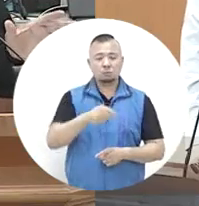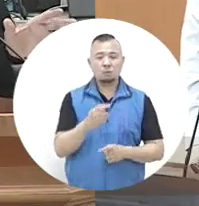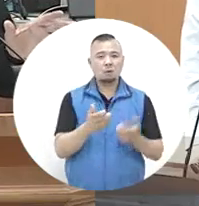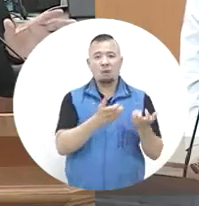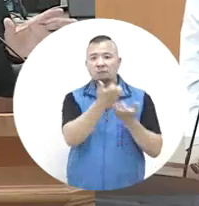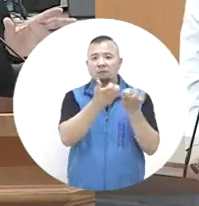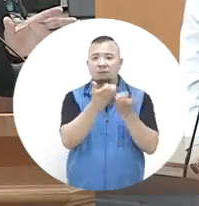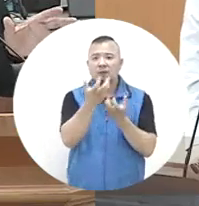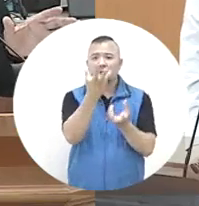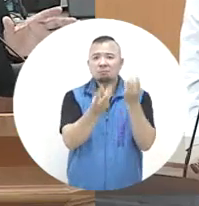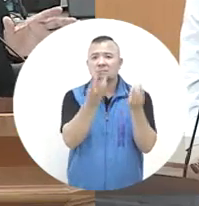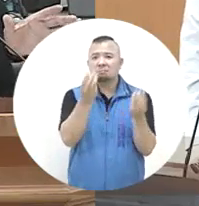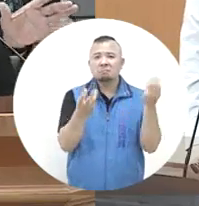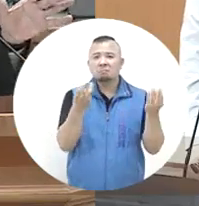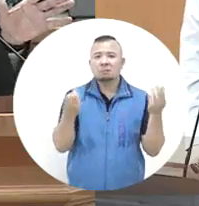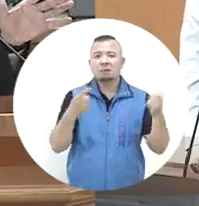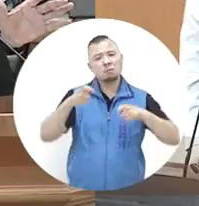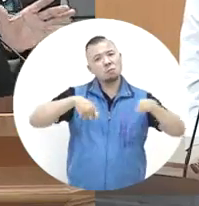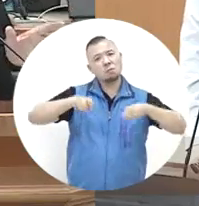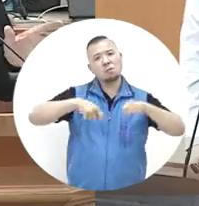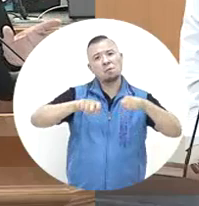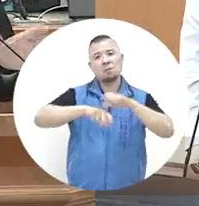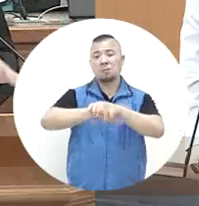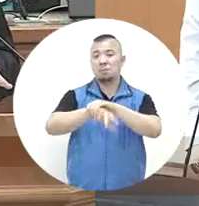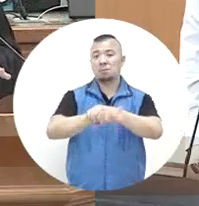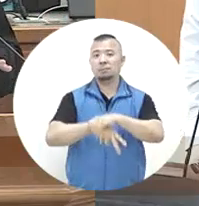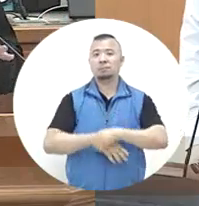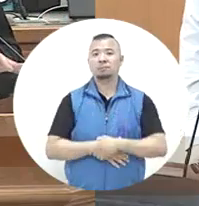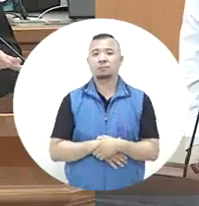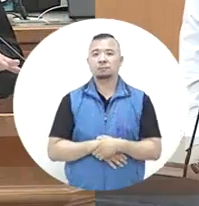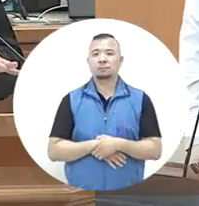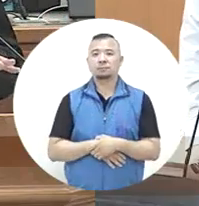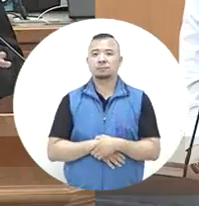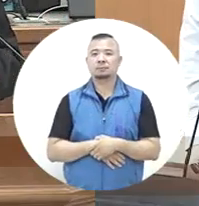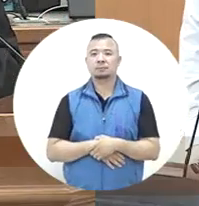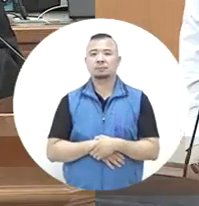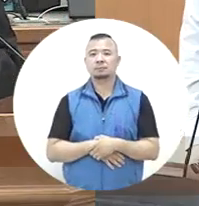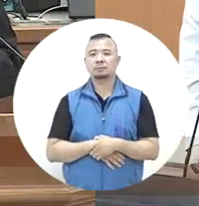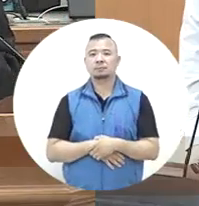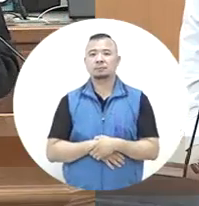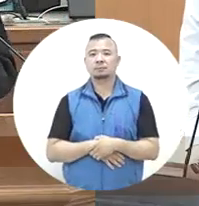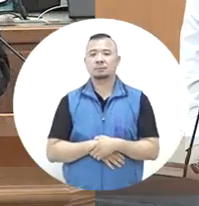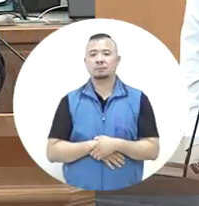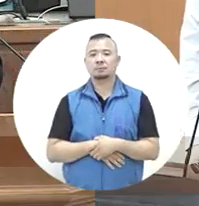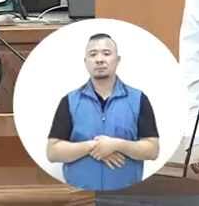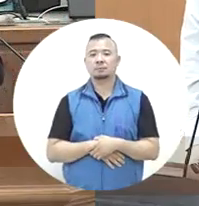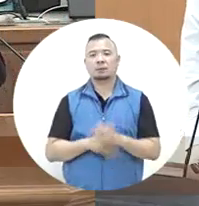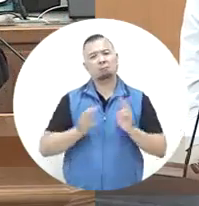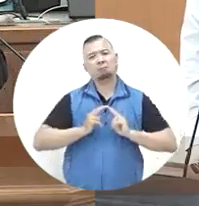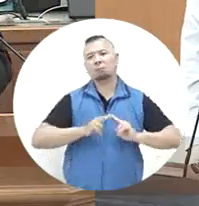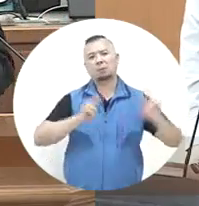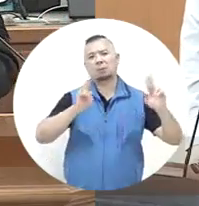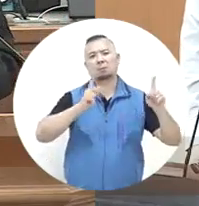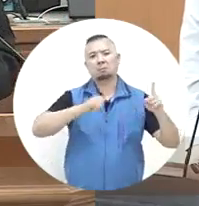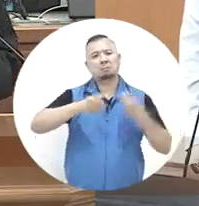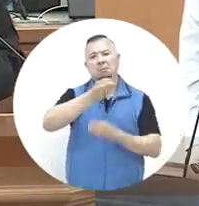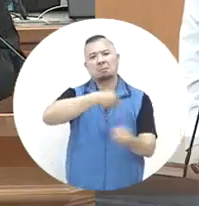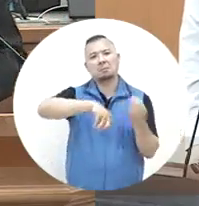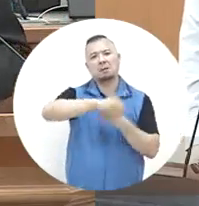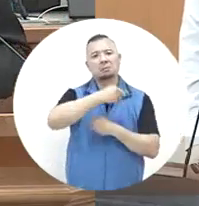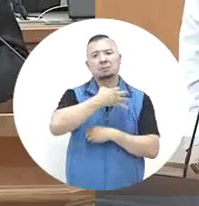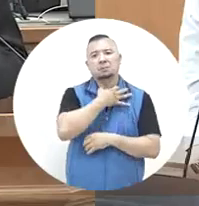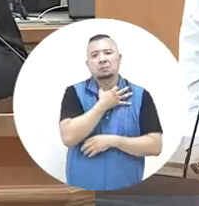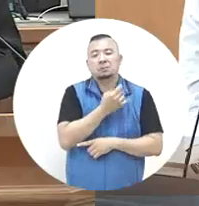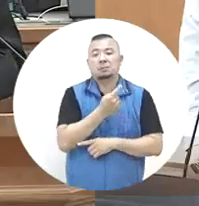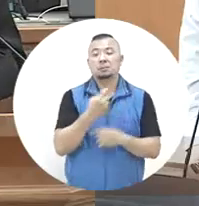实这会让我们没有稳定的电力可以供应。就像现在